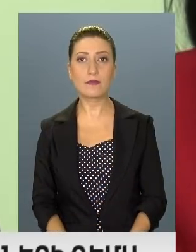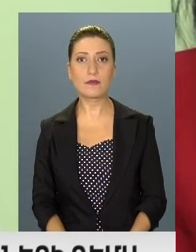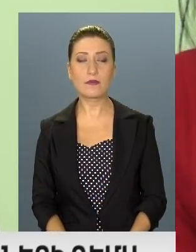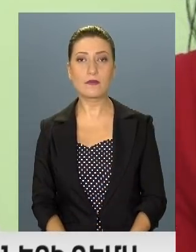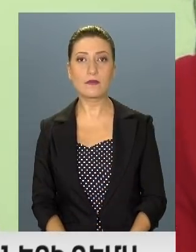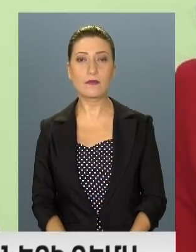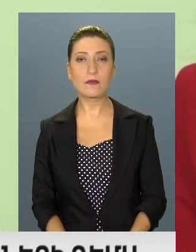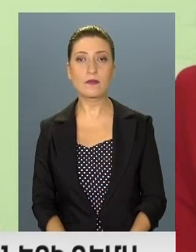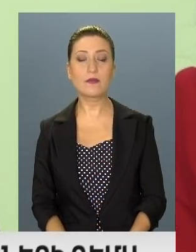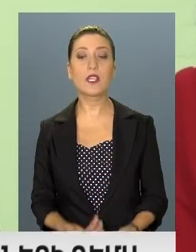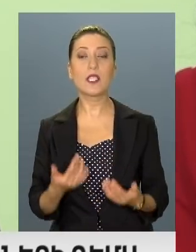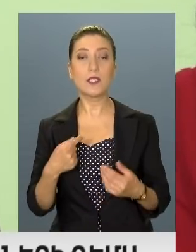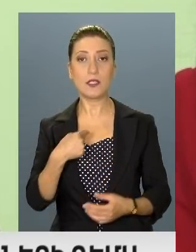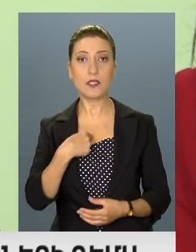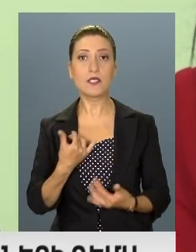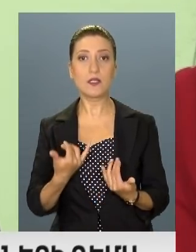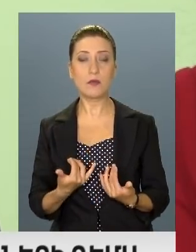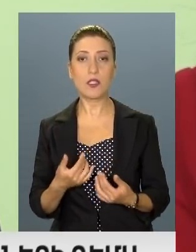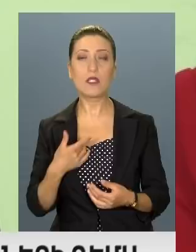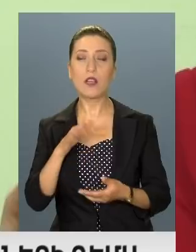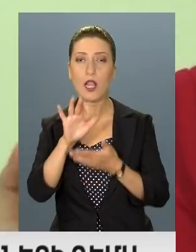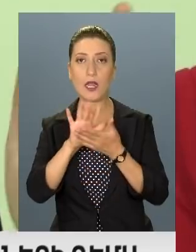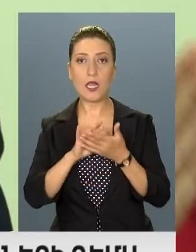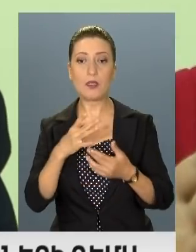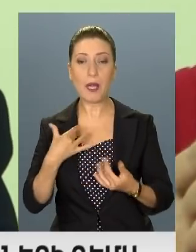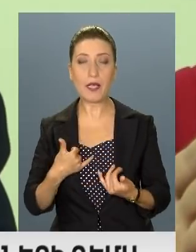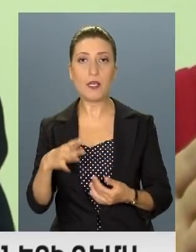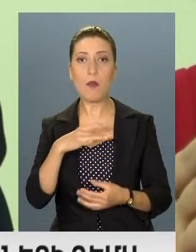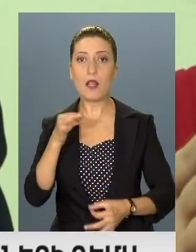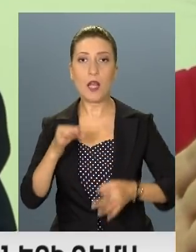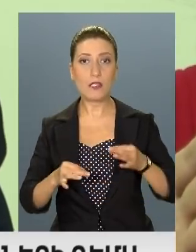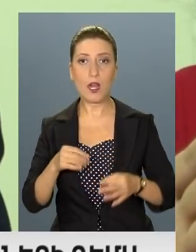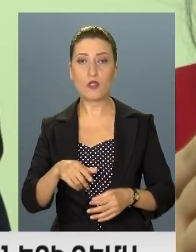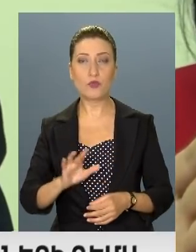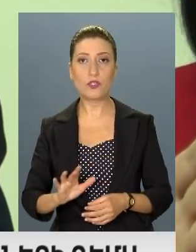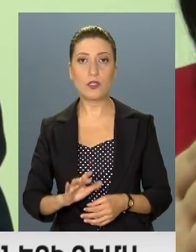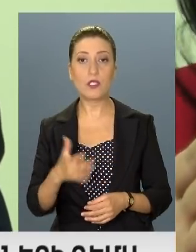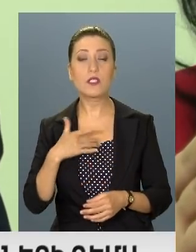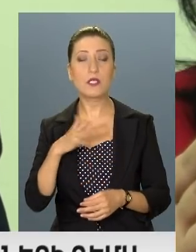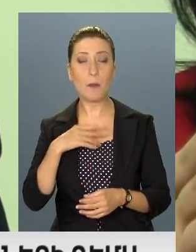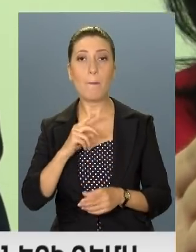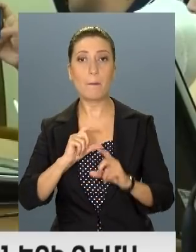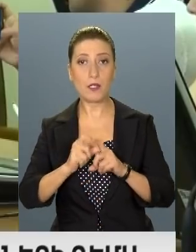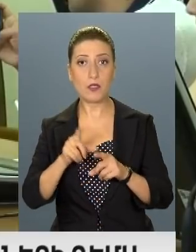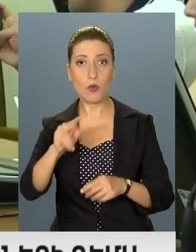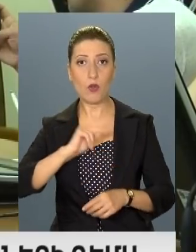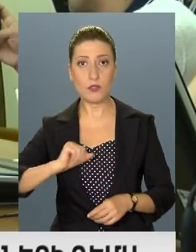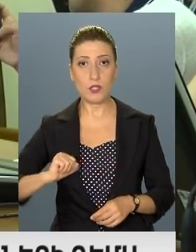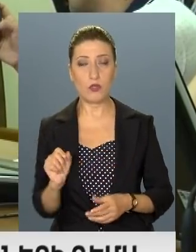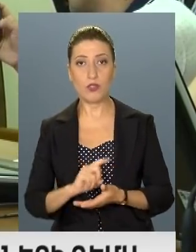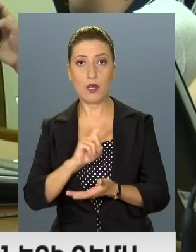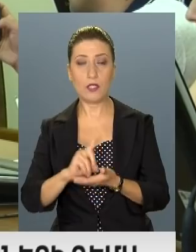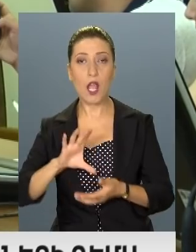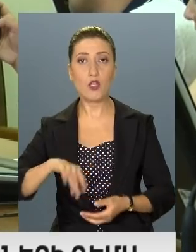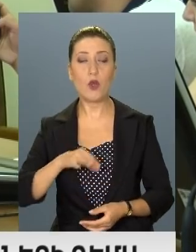շատ բարի։ Ես հիմա ուզեմ շատ բարի։ Կներեք, մենք դատարանում չենք, դուք ես հիմա պատասխանեք ձեր գործընկերոջ հարցին, թե չէ։ Հետո